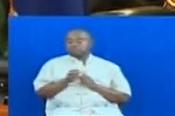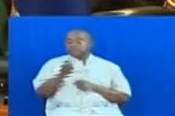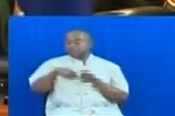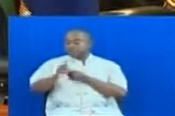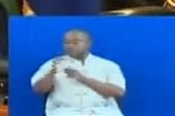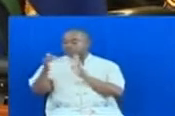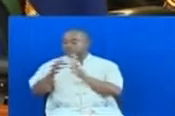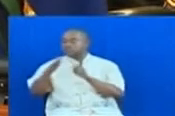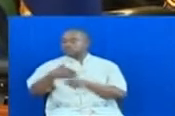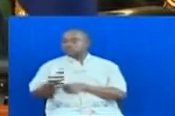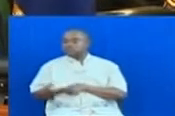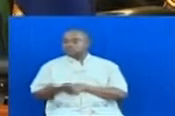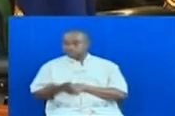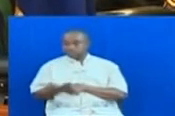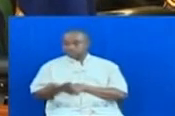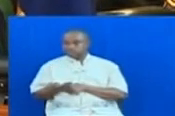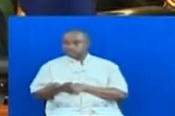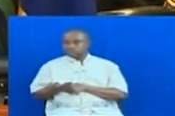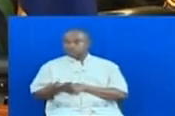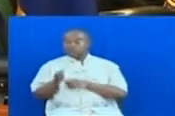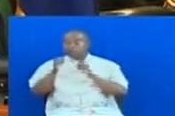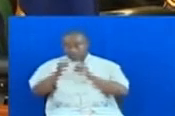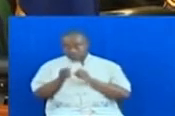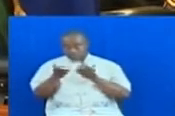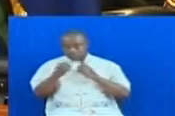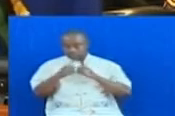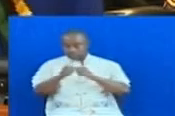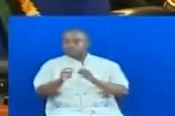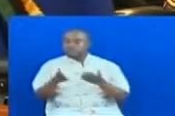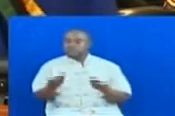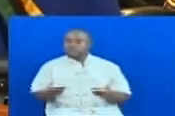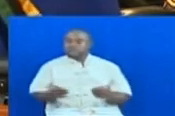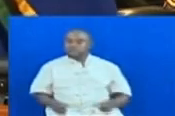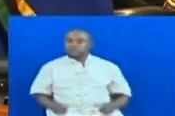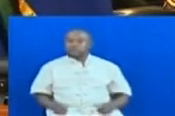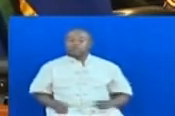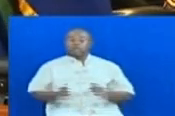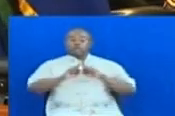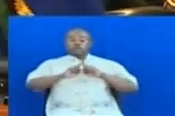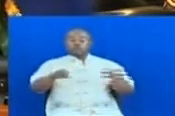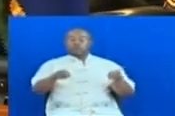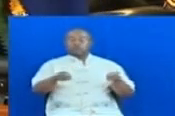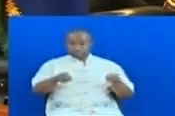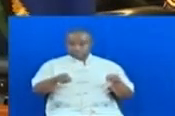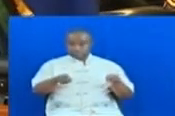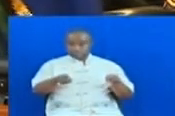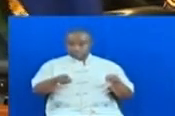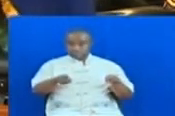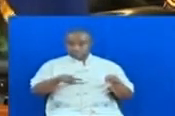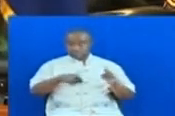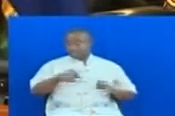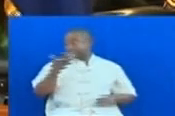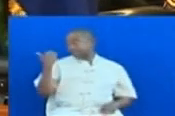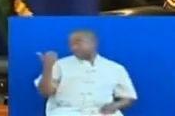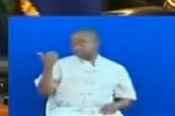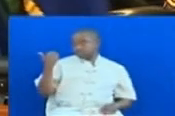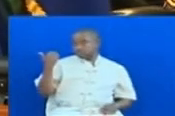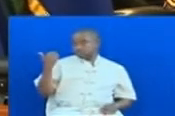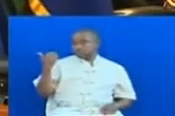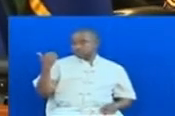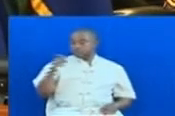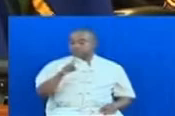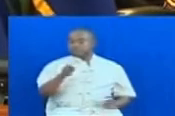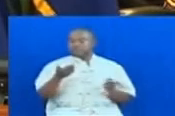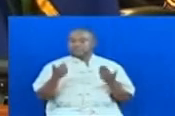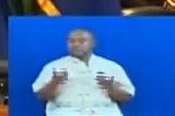zetu, basi tuhakikishe tunafanya hivyo. Sasa tofauti na kile ambacho tulikuwa tukikifanya huko nyuma, safari